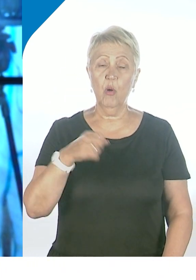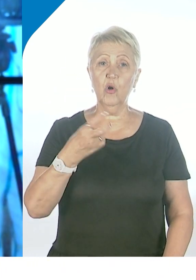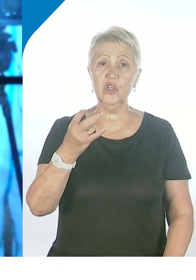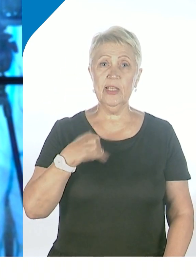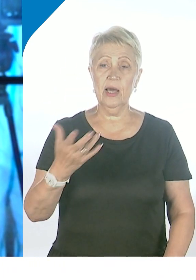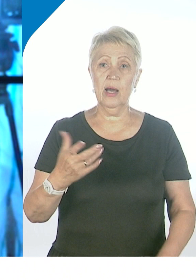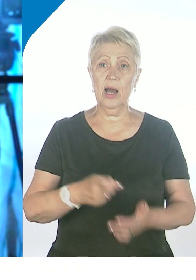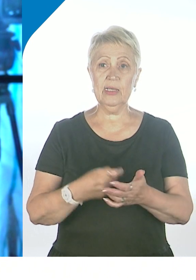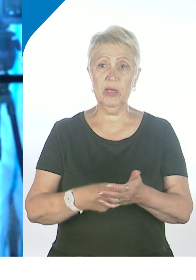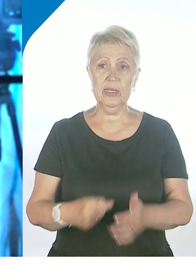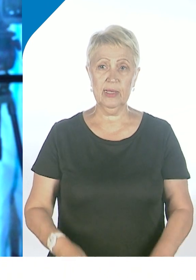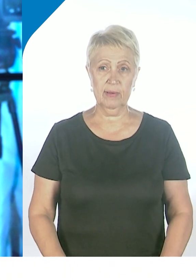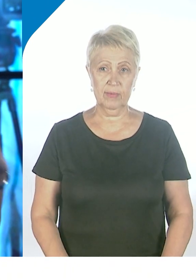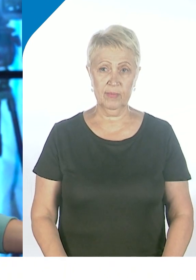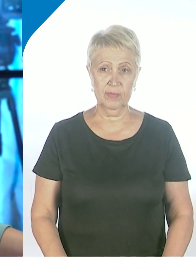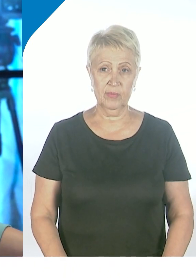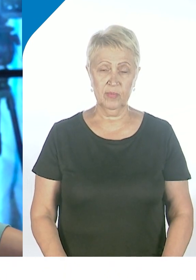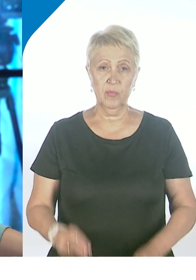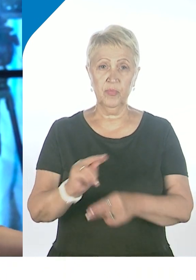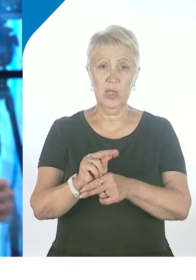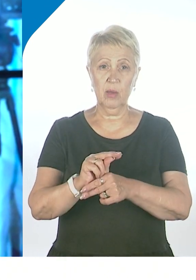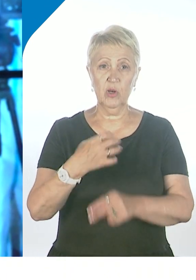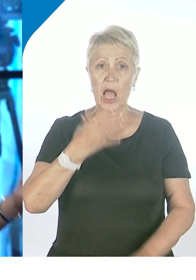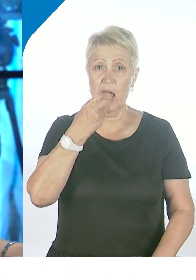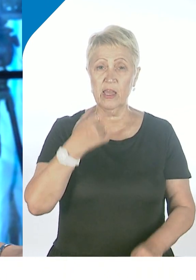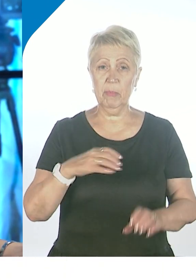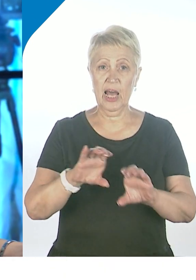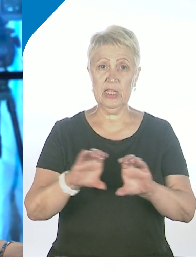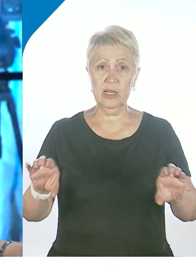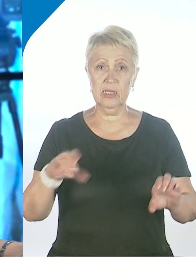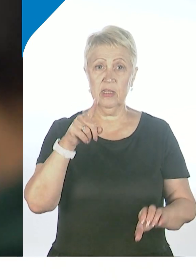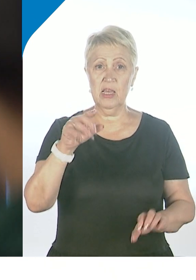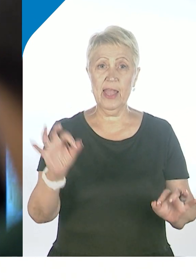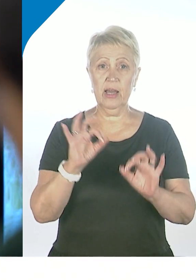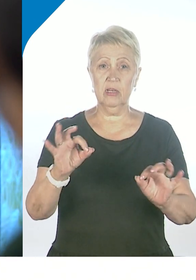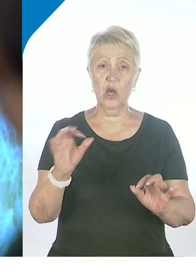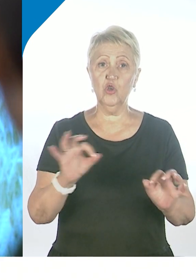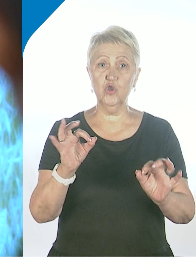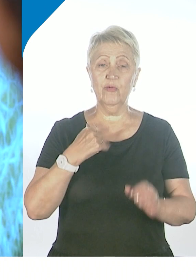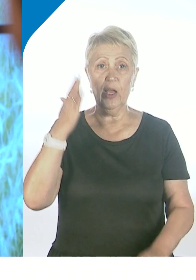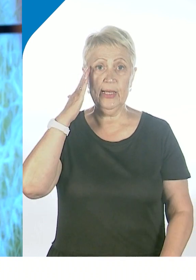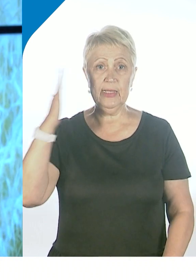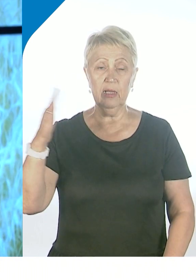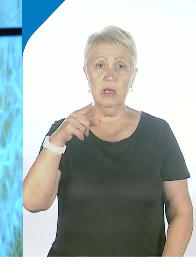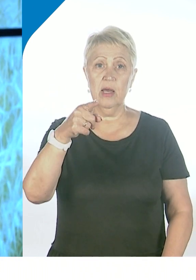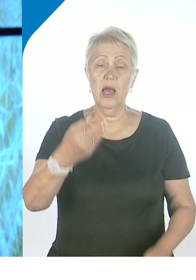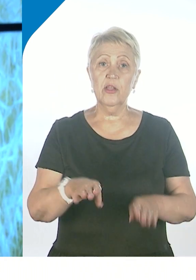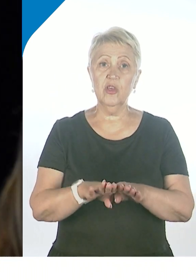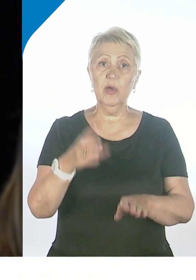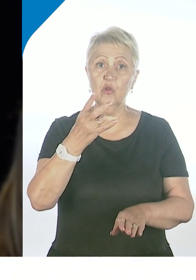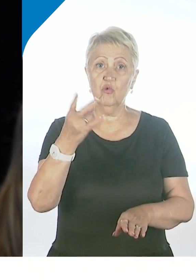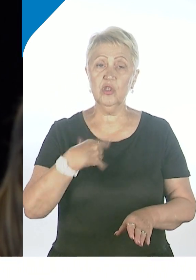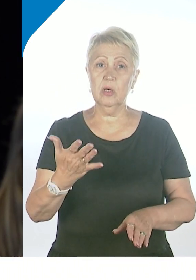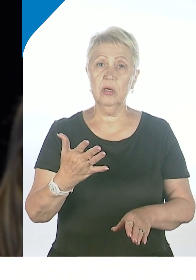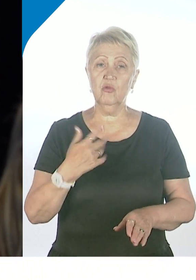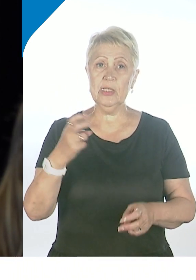может прилететь тема, не знаю, там, ремонт теплотрассы, ты никогда об этом ничего не знал, но тебе нужно разобраться в этом. Если подготовка час,